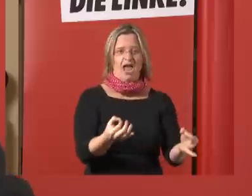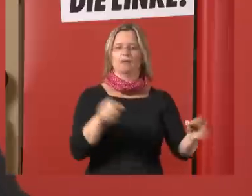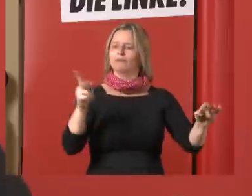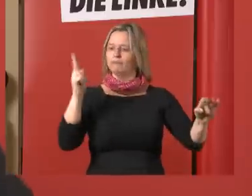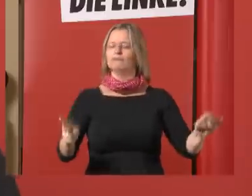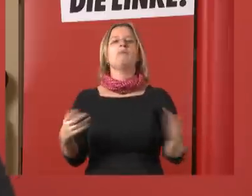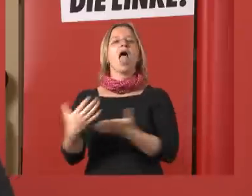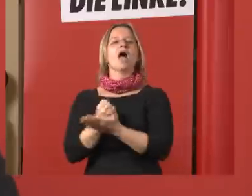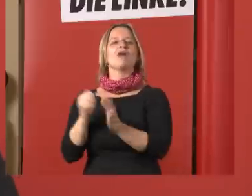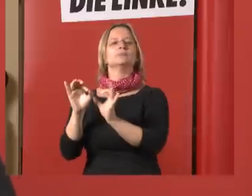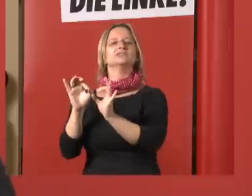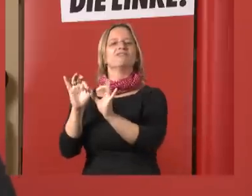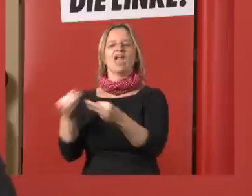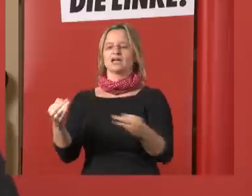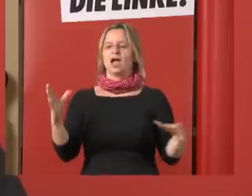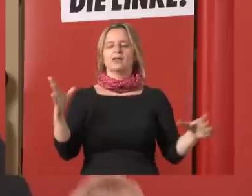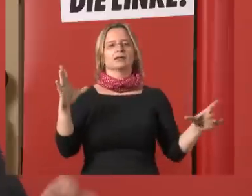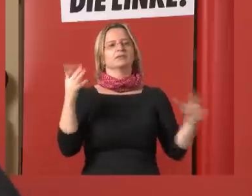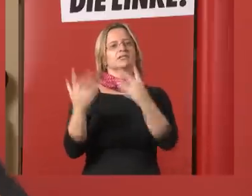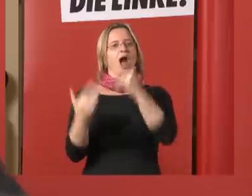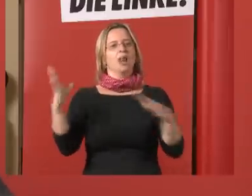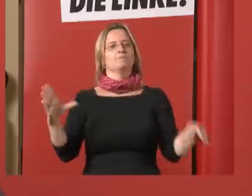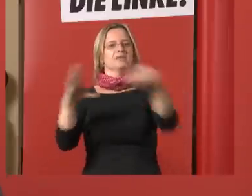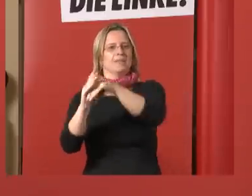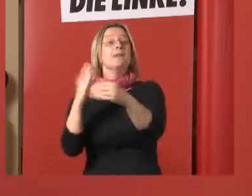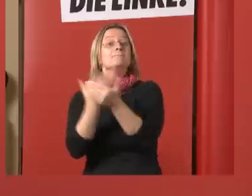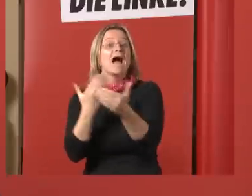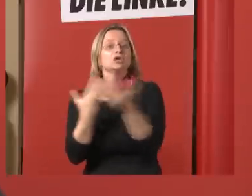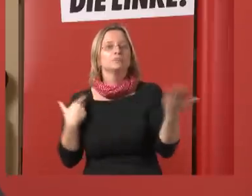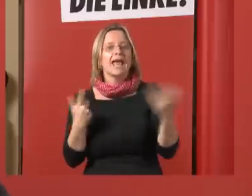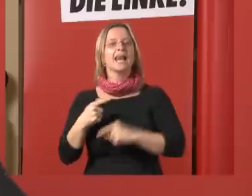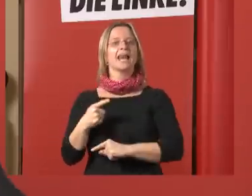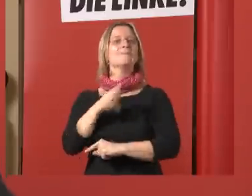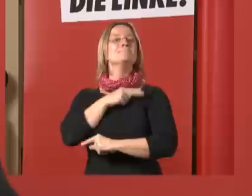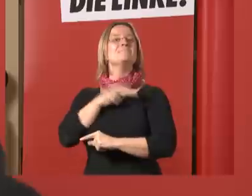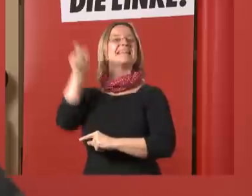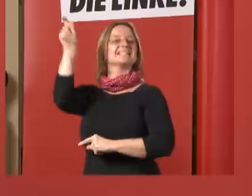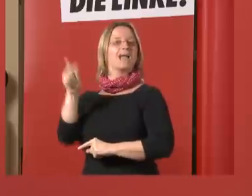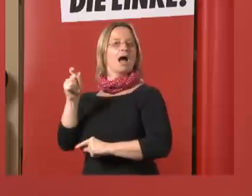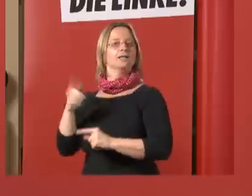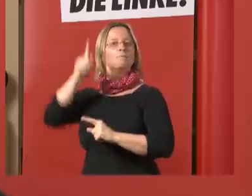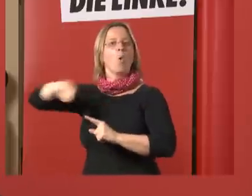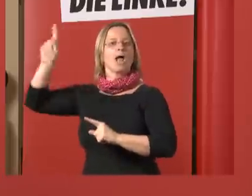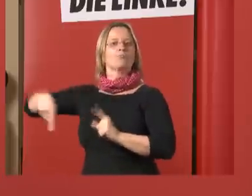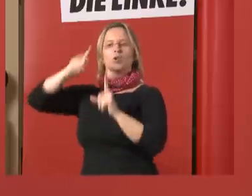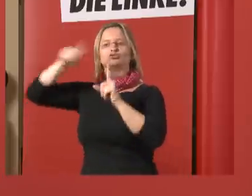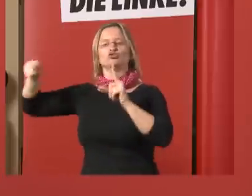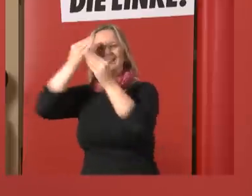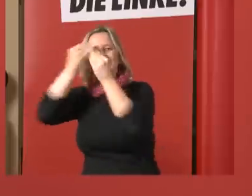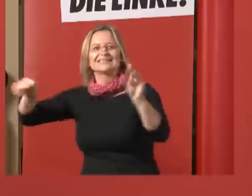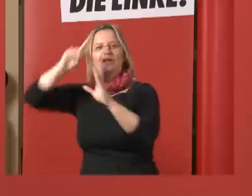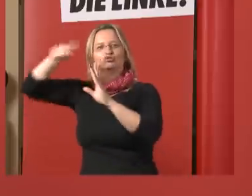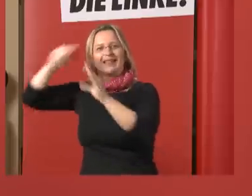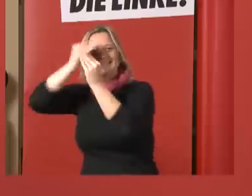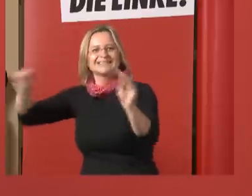voll erwerbsunfähig sind, zu den Erwerbstätigen dazugezählt, wenn monatlich die